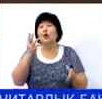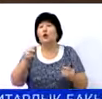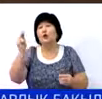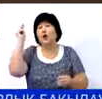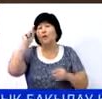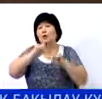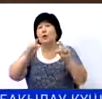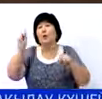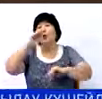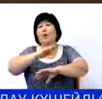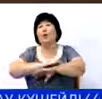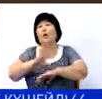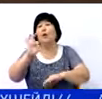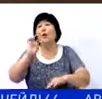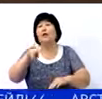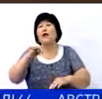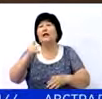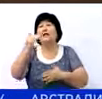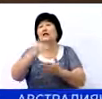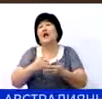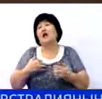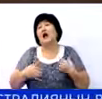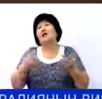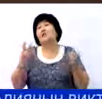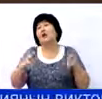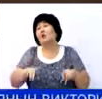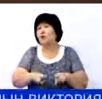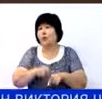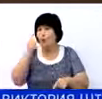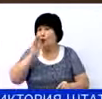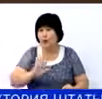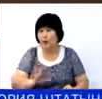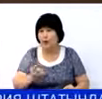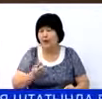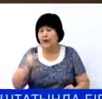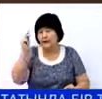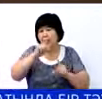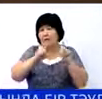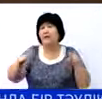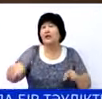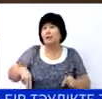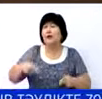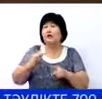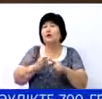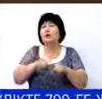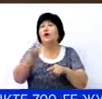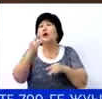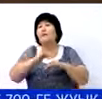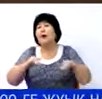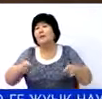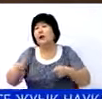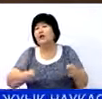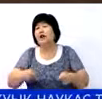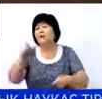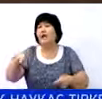оқу процесі жаңа онлайн режимінде өтеді, асықпау керек деген ой болмау керек. Сол мектеп басшыларына да сұрады, балабақша меңгерушілеріне де